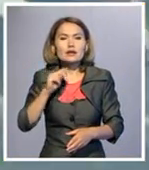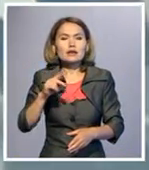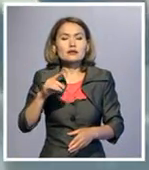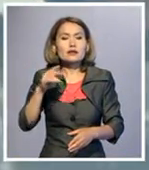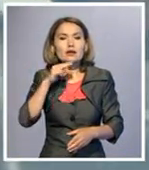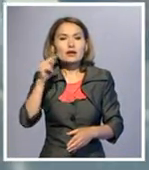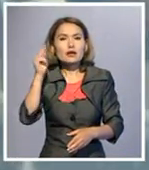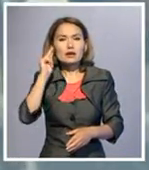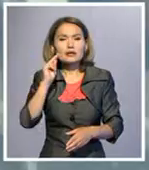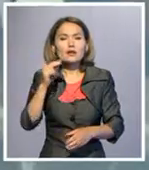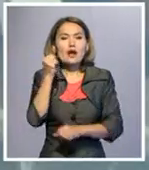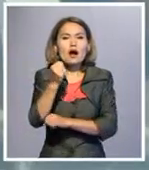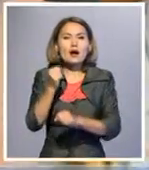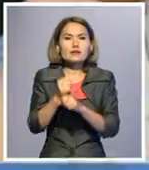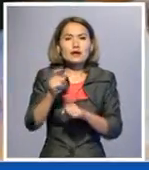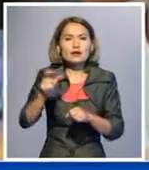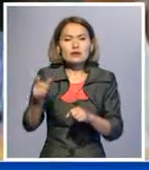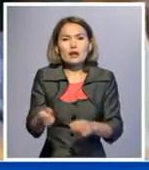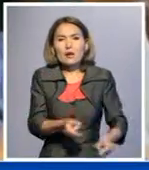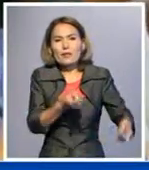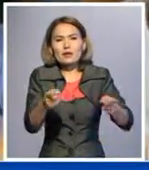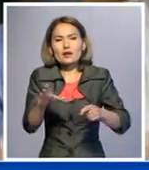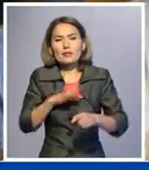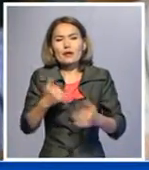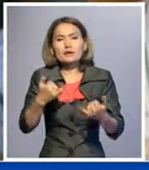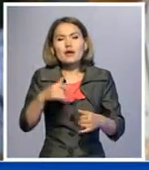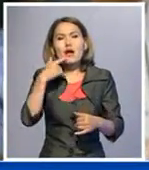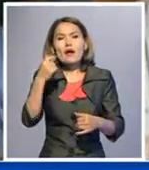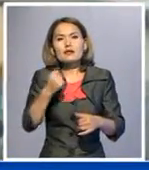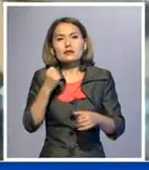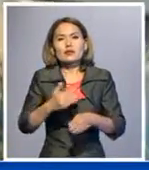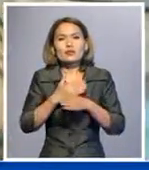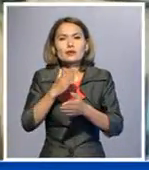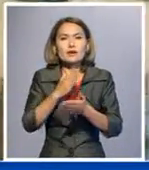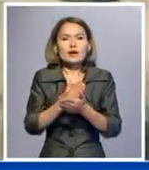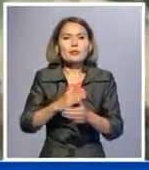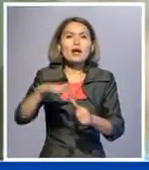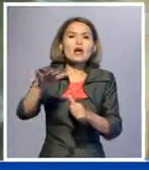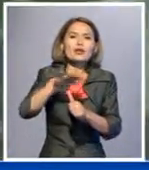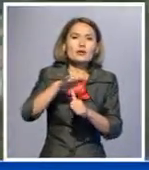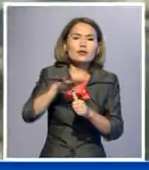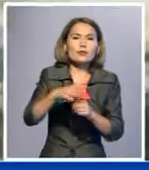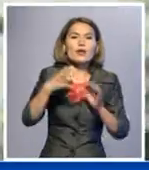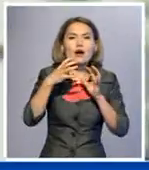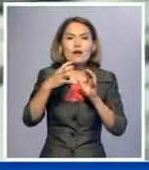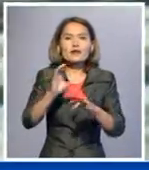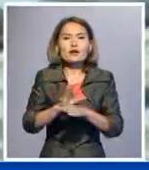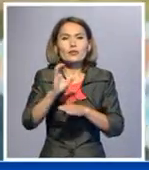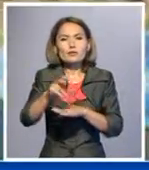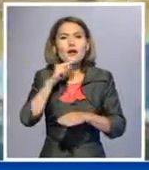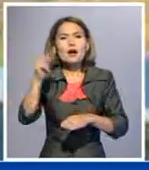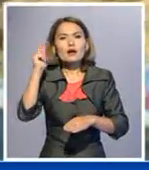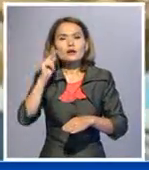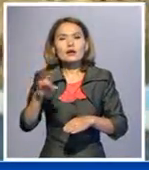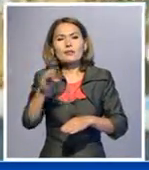агенттігінің хабарлауынша, қытайлық азаматтардың қауіпсіздігін Ирак әскерилері қамтамасыз еткен. Олардың бір бөлігі тікұшақпен, ал қалғаны автобустармен көшірілді.